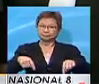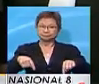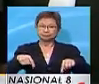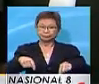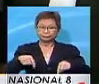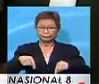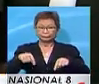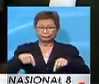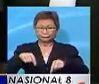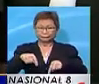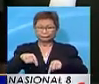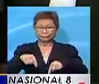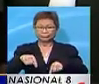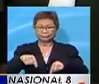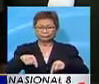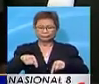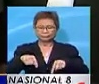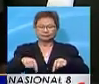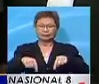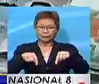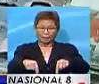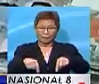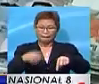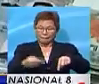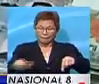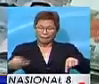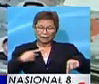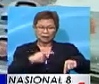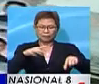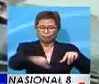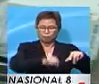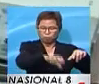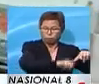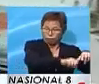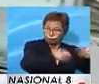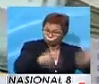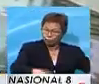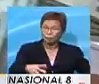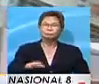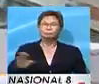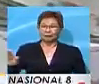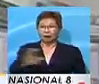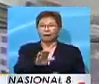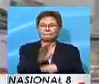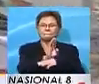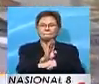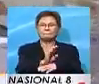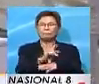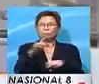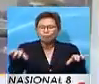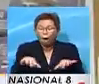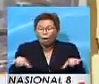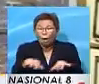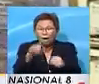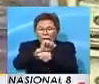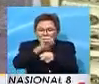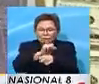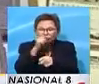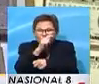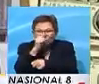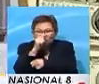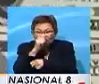inial barang-barang yang telah kitaiajal pemasuhan IC ini di